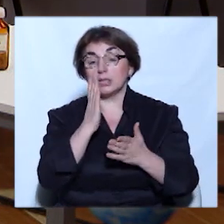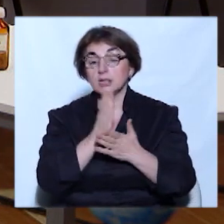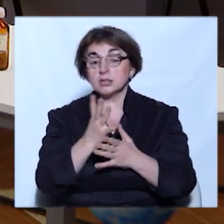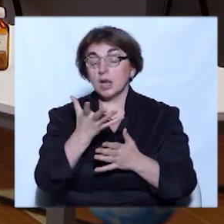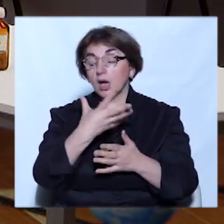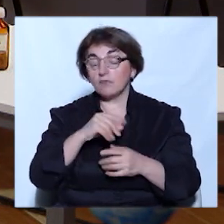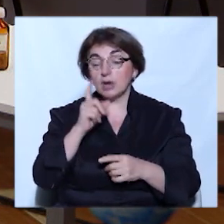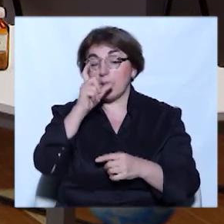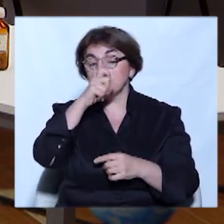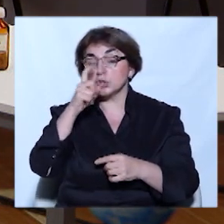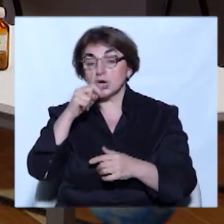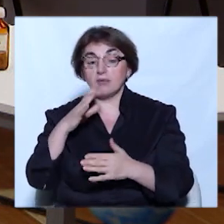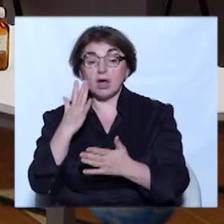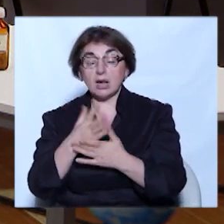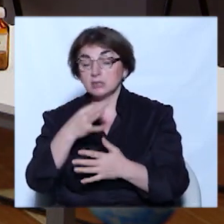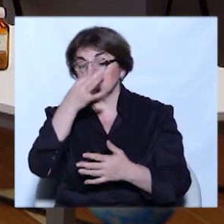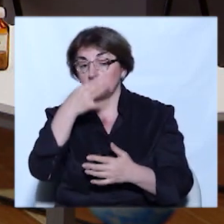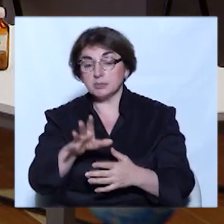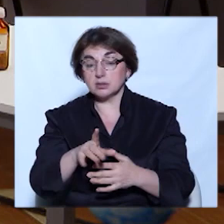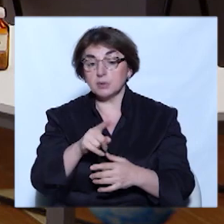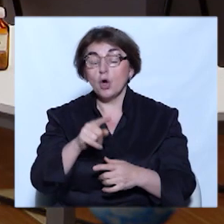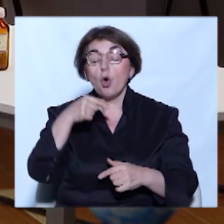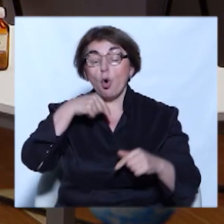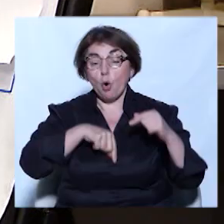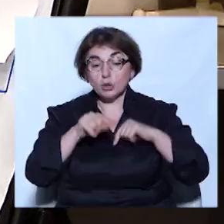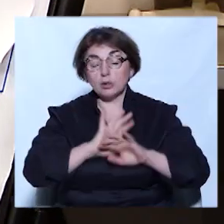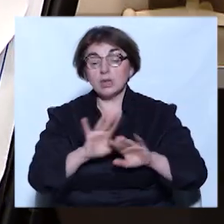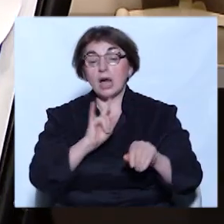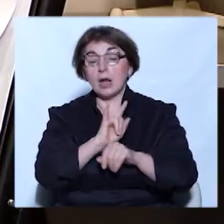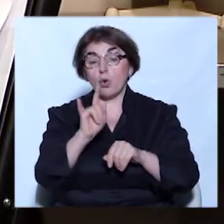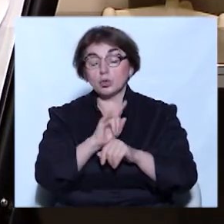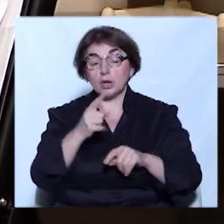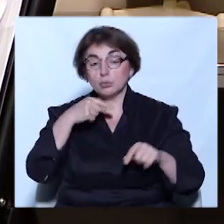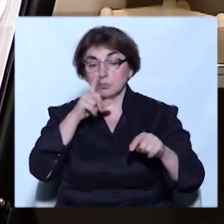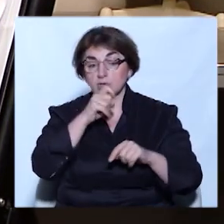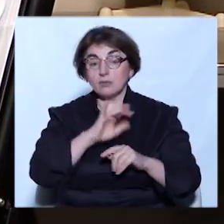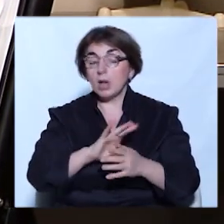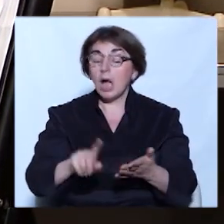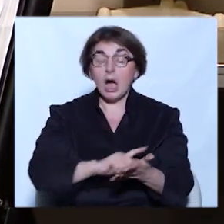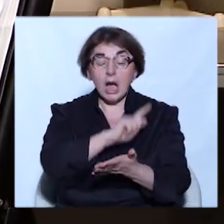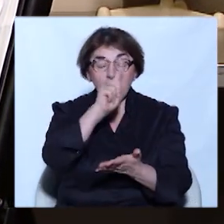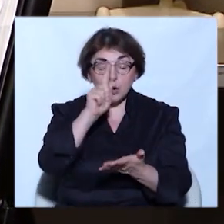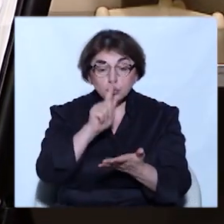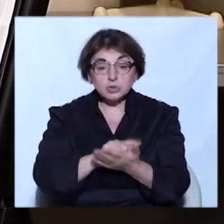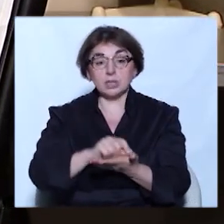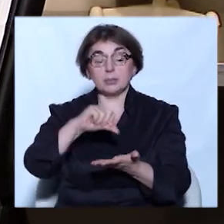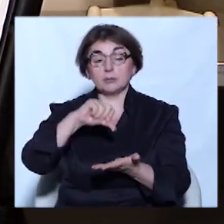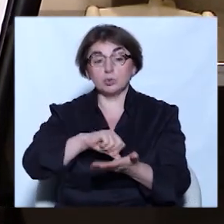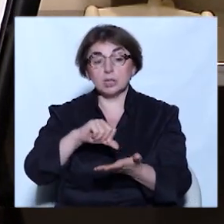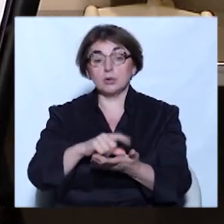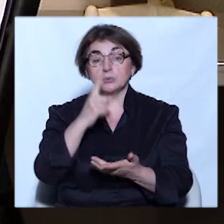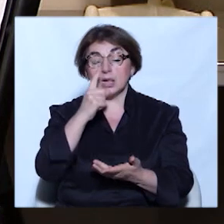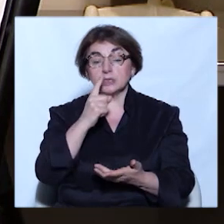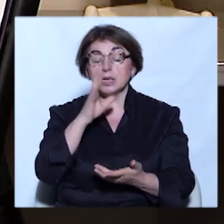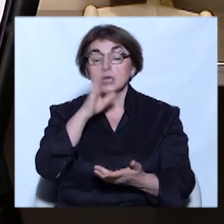მჟავა აბსოლუტურად, ორგანულიც და არაორგანული მჟავებიც, აუცილებლად შეიცავს წყალბადის ატომს. ესე იგი, მჟავა